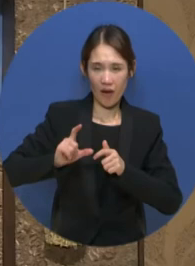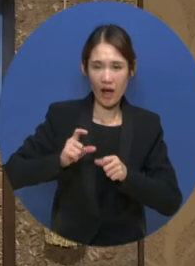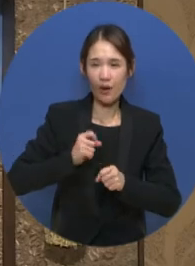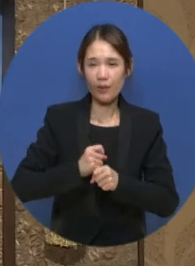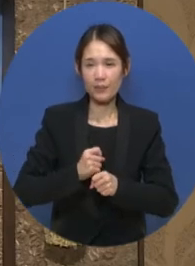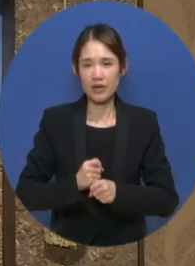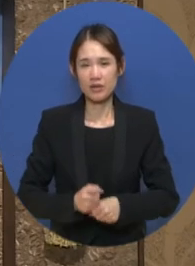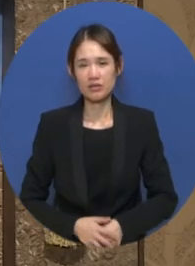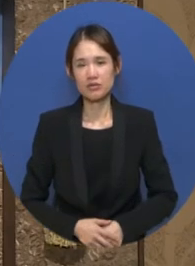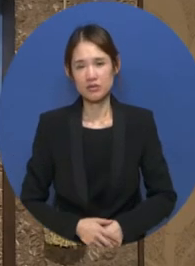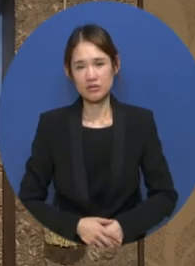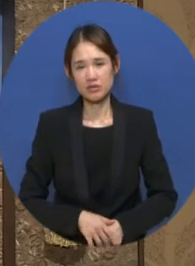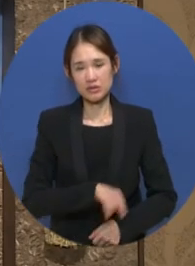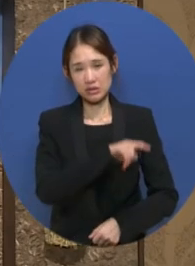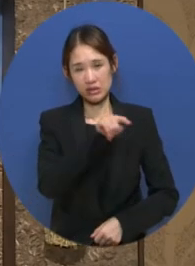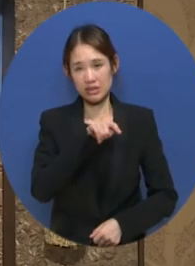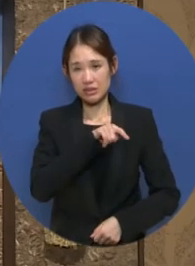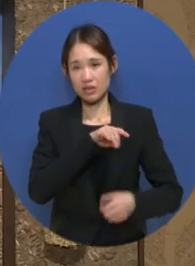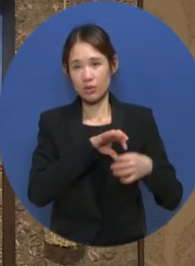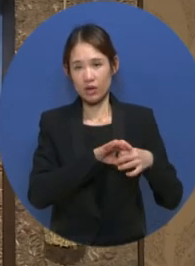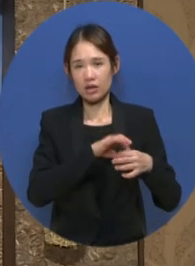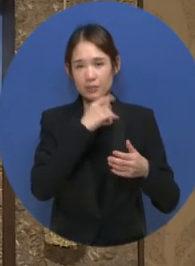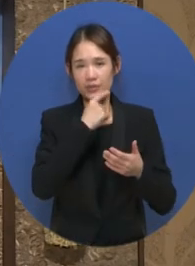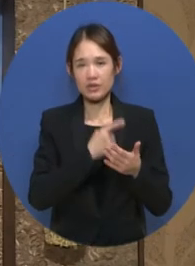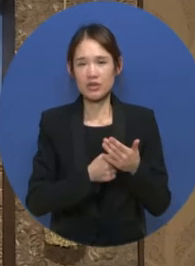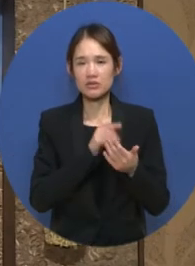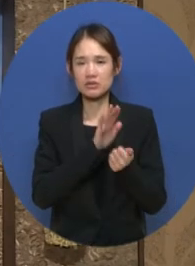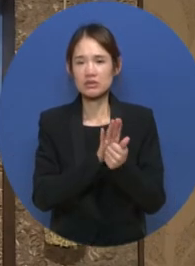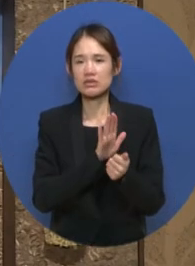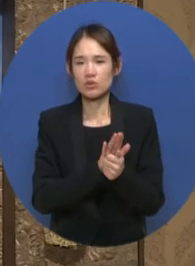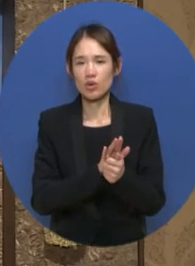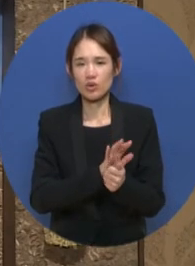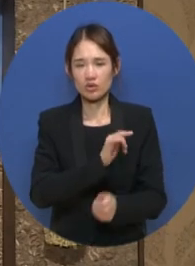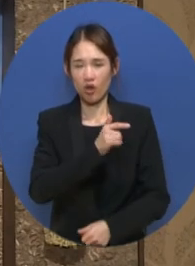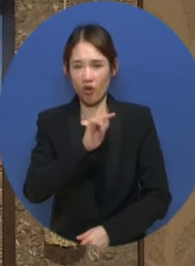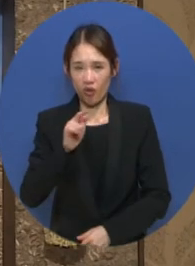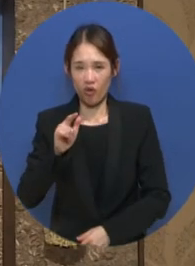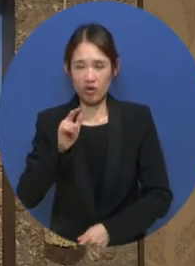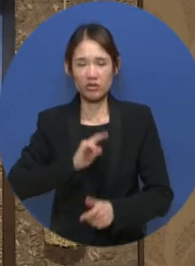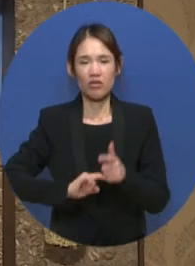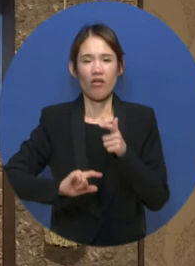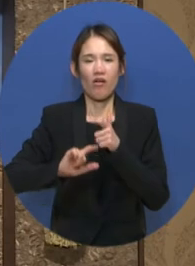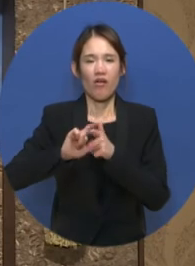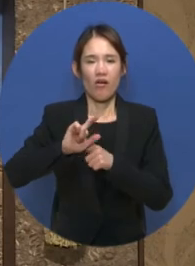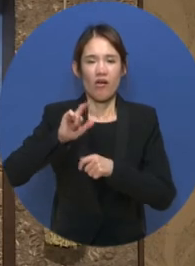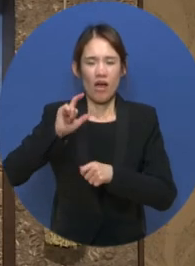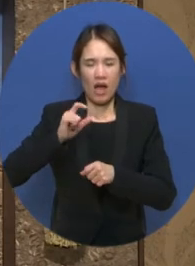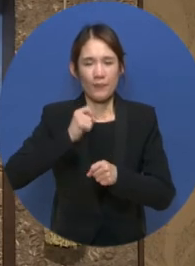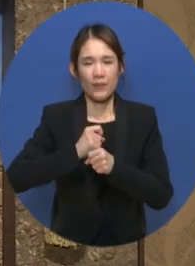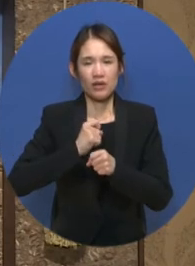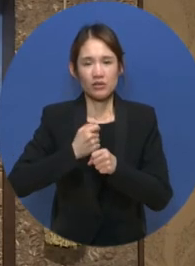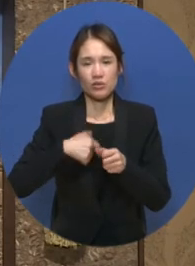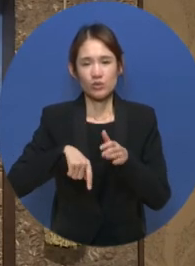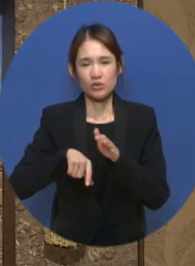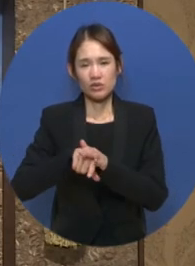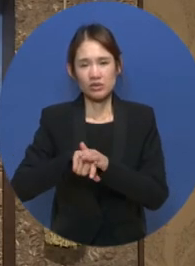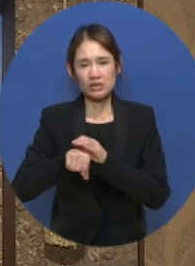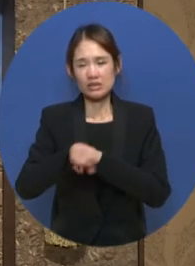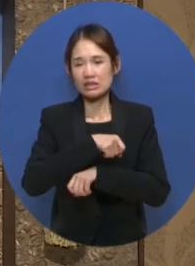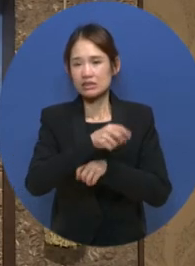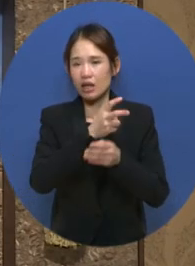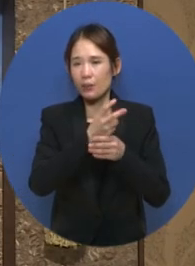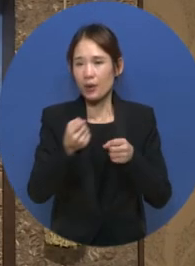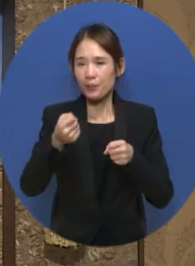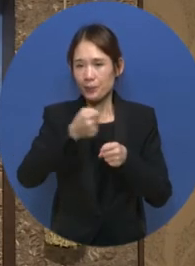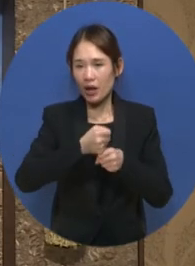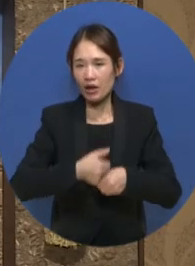또 이들에 대한 이제 피해에 대한 지원이 라든지 이런 것들을 조금 더 강화할 수 있도록 통해 법 마련해 적은 필요하구요 예